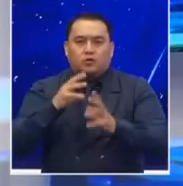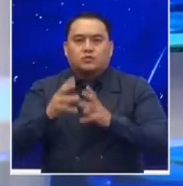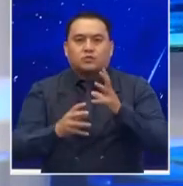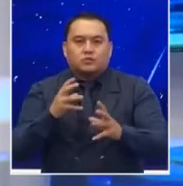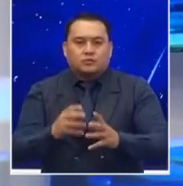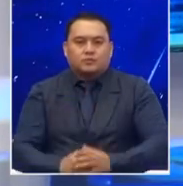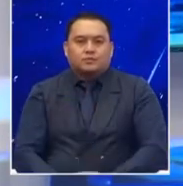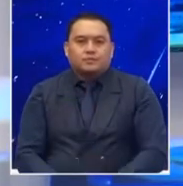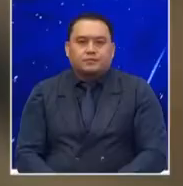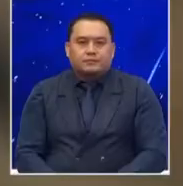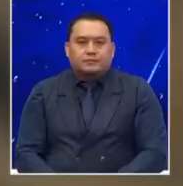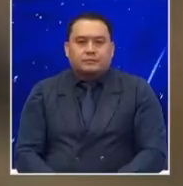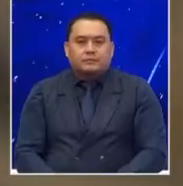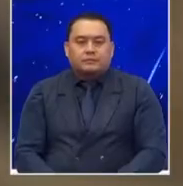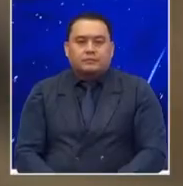топтамада.